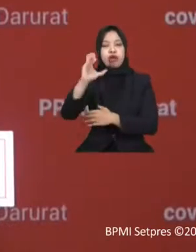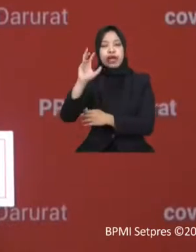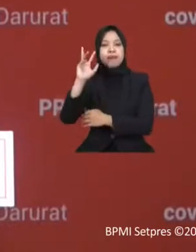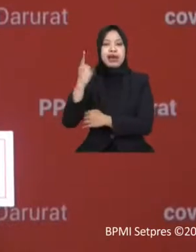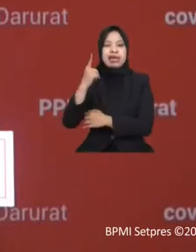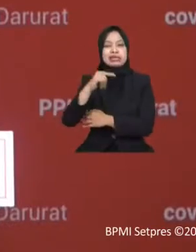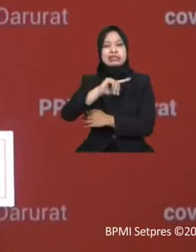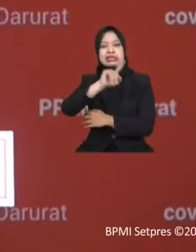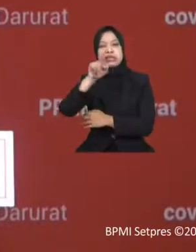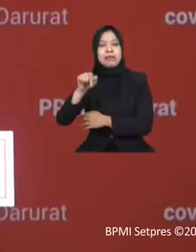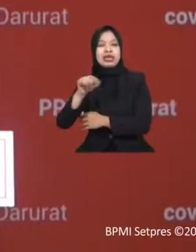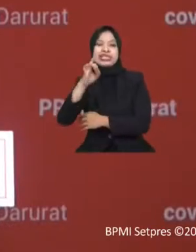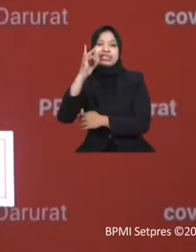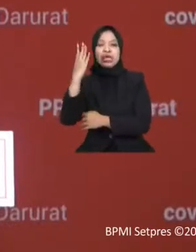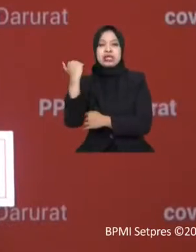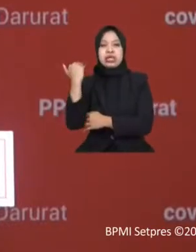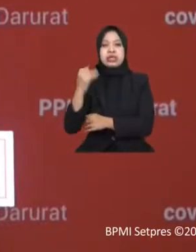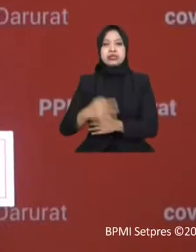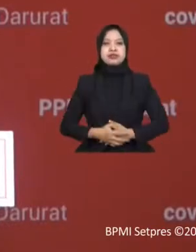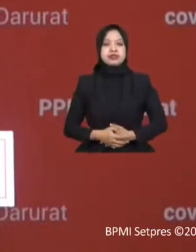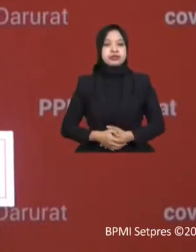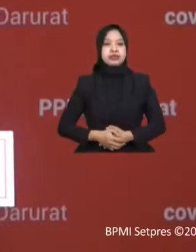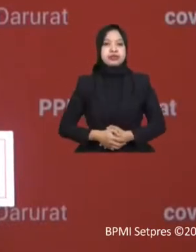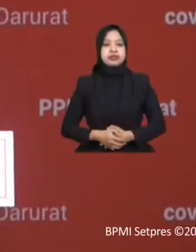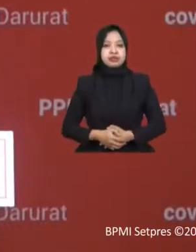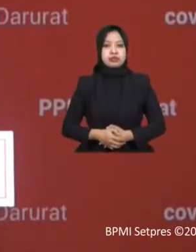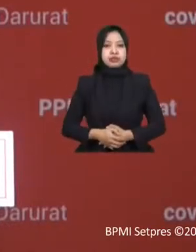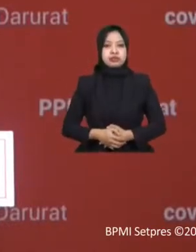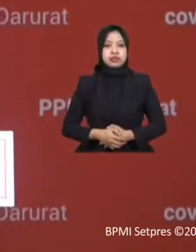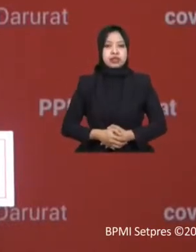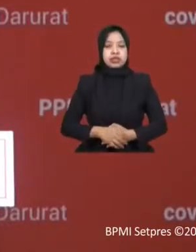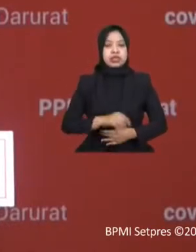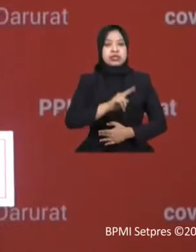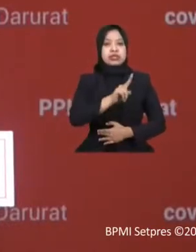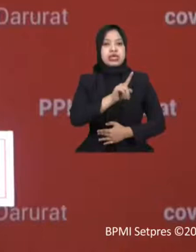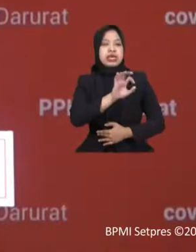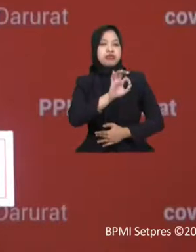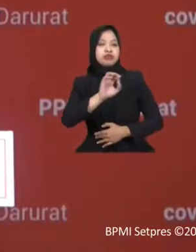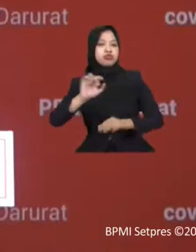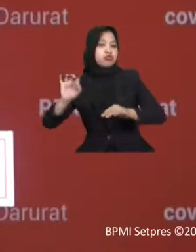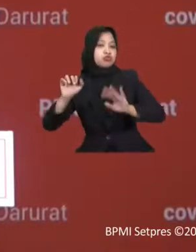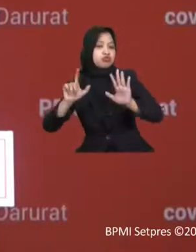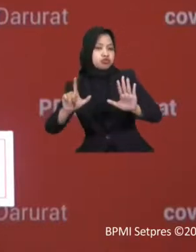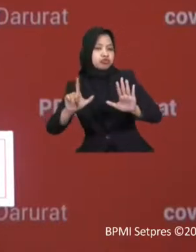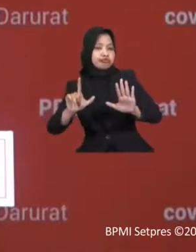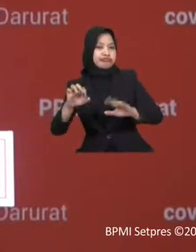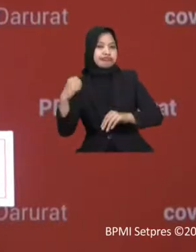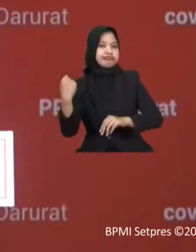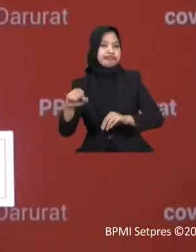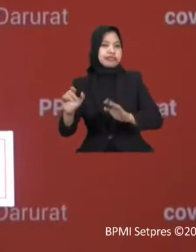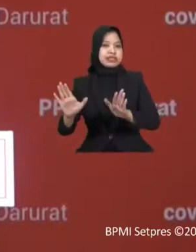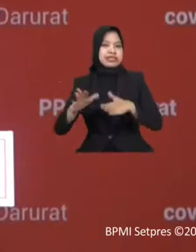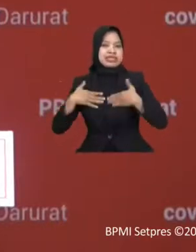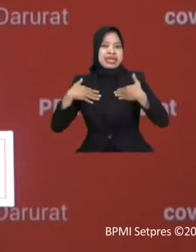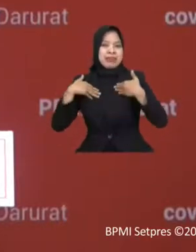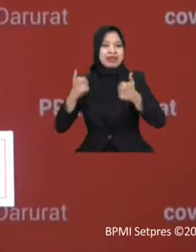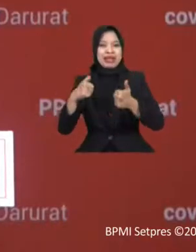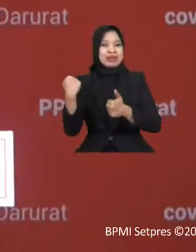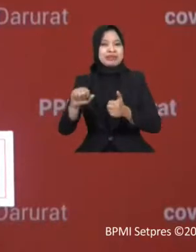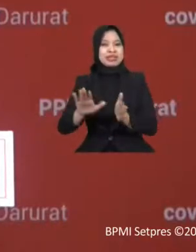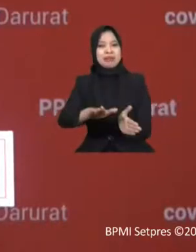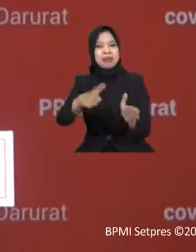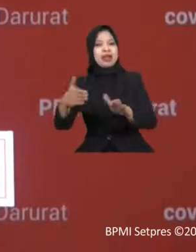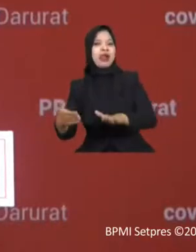sampai dengan siang ini dan 1007 diantaranya tidak dapat kita selamatkan